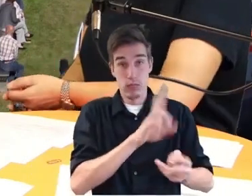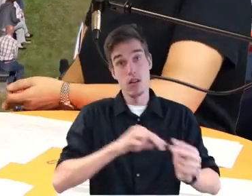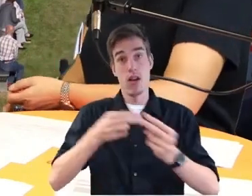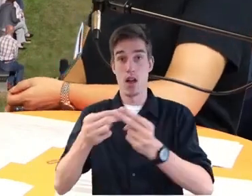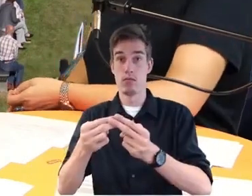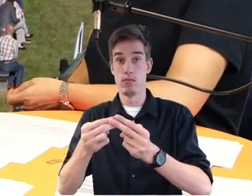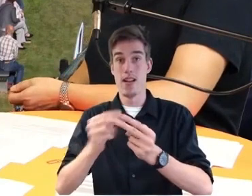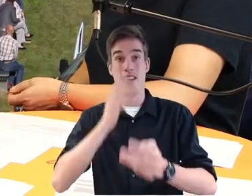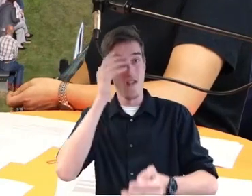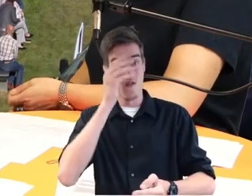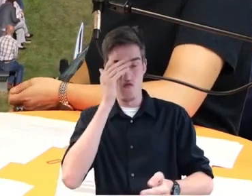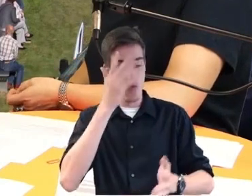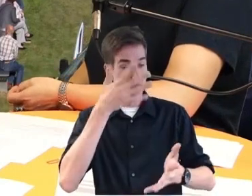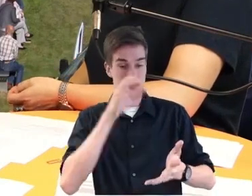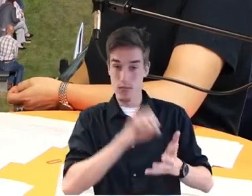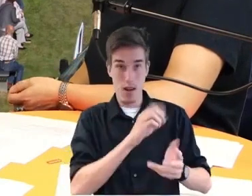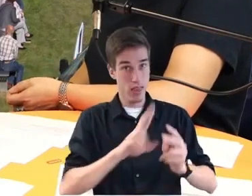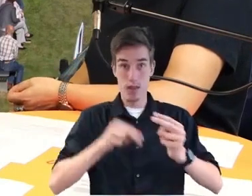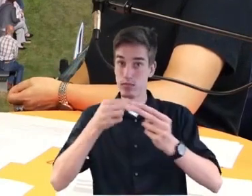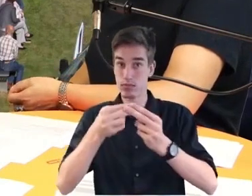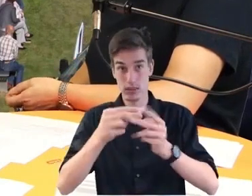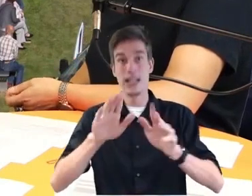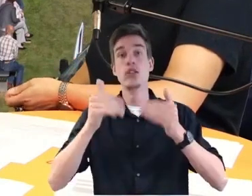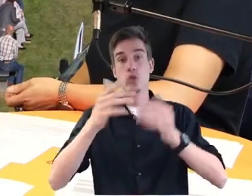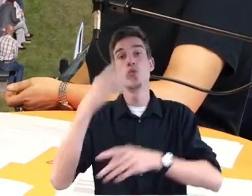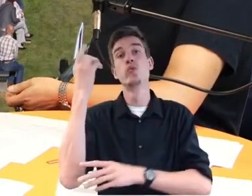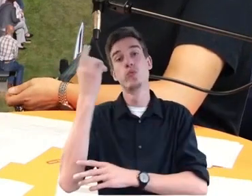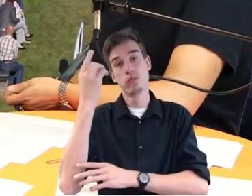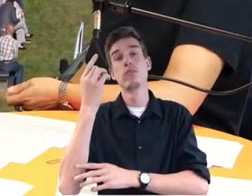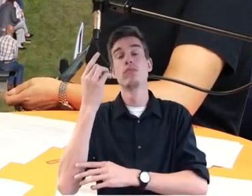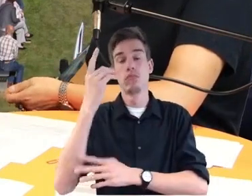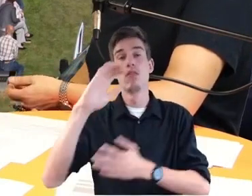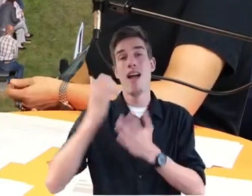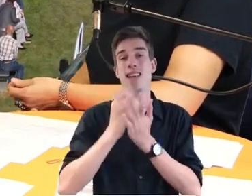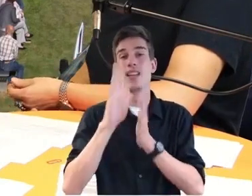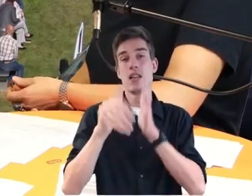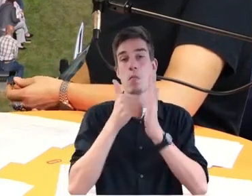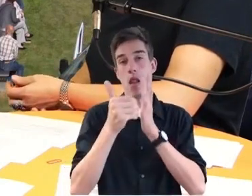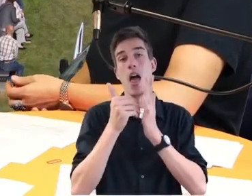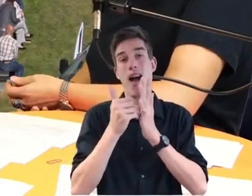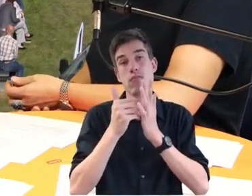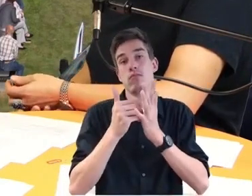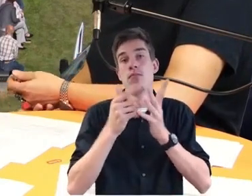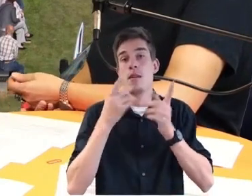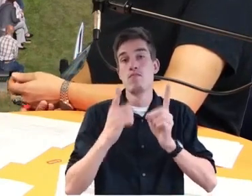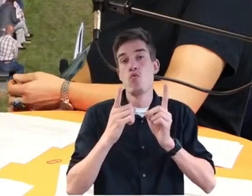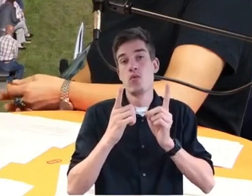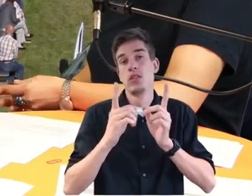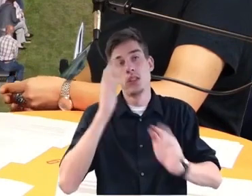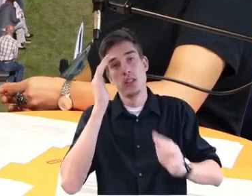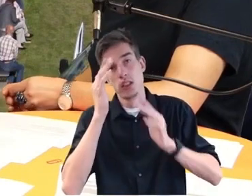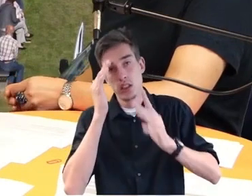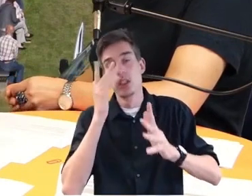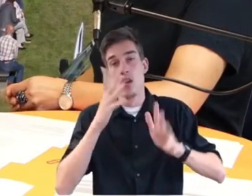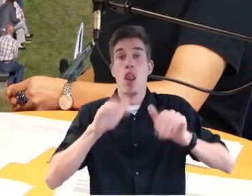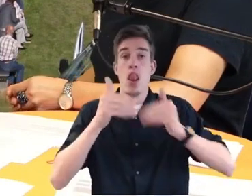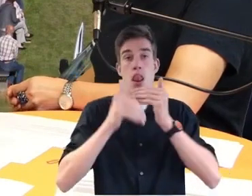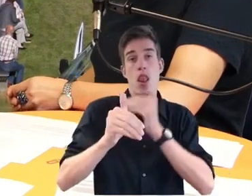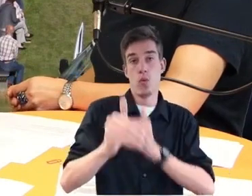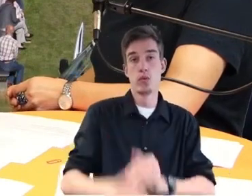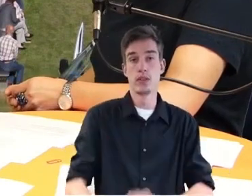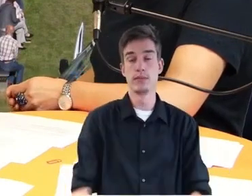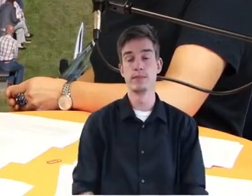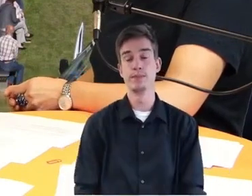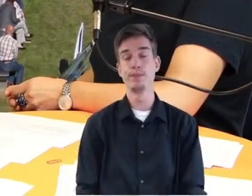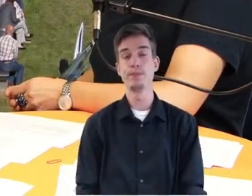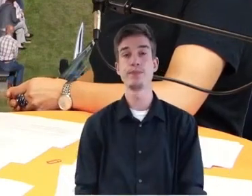dazu führen, dass ein Krankenhausalarm- und Einsatzplan aktiviert werden muss. Die